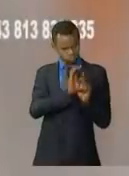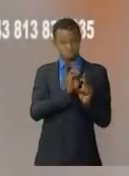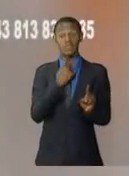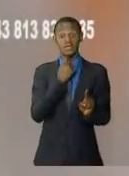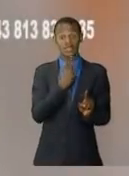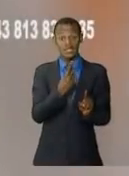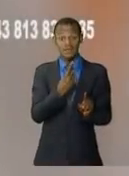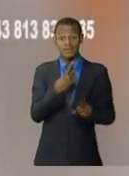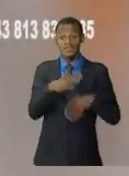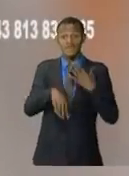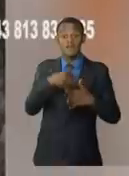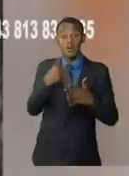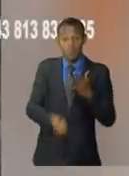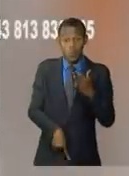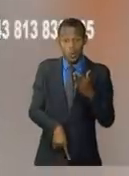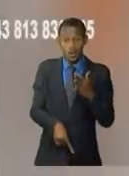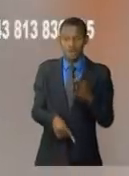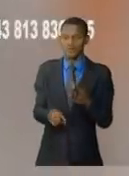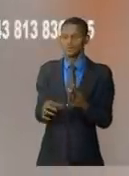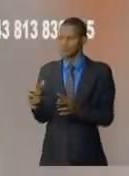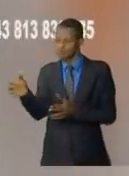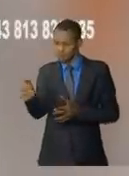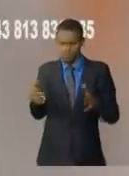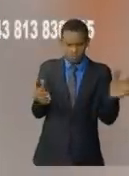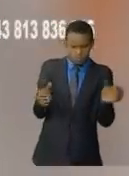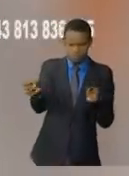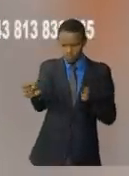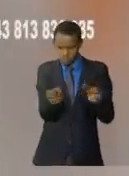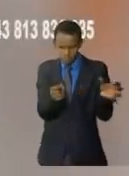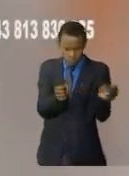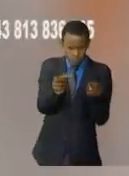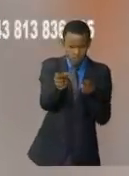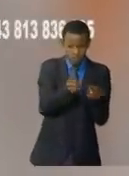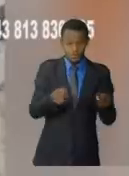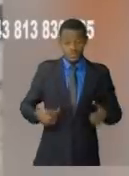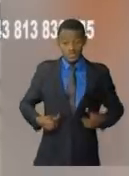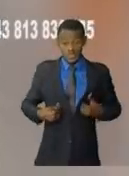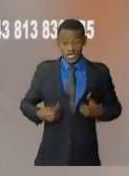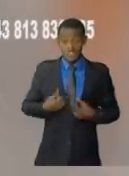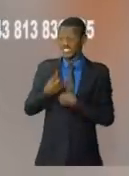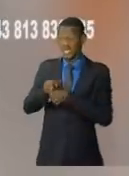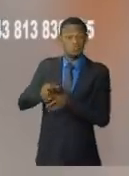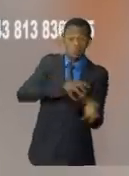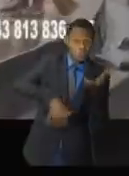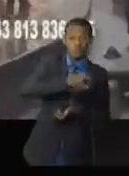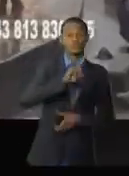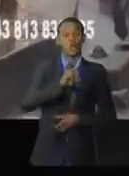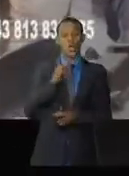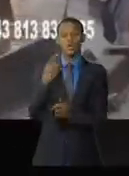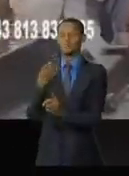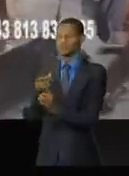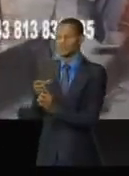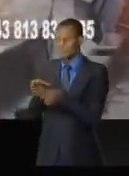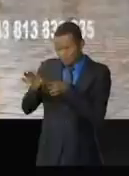responsabilisation de la jeunesse. Au lieu qu'elle soit un problème, la jeunesse doit être un atout pour le développement du pays. Après une